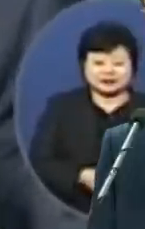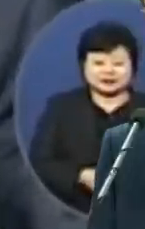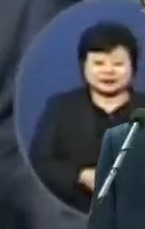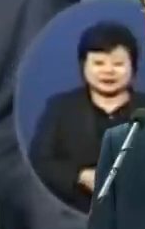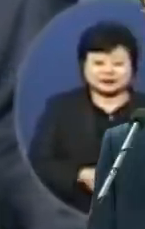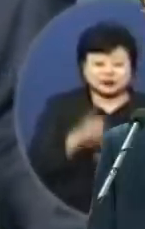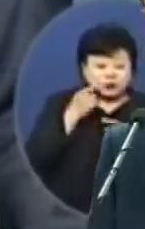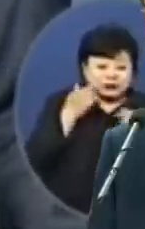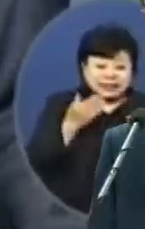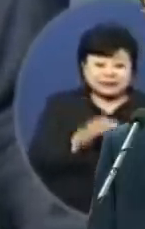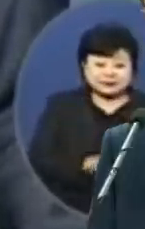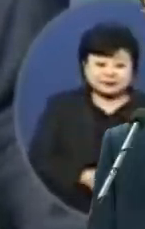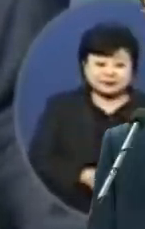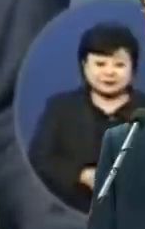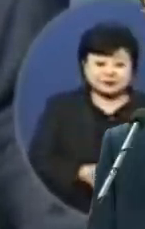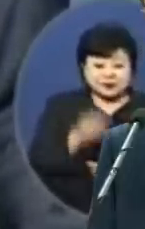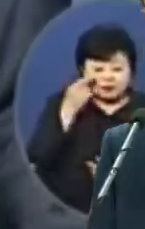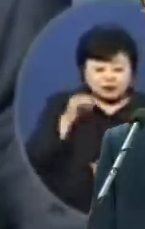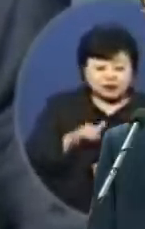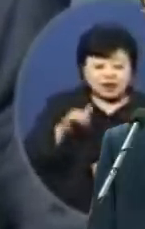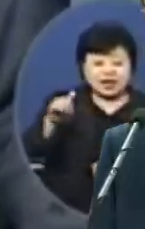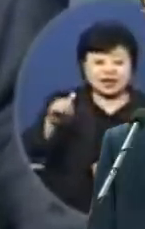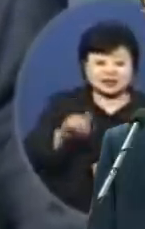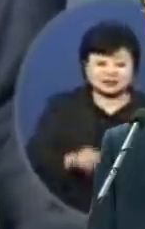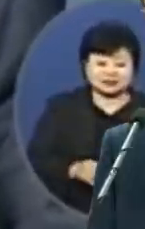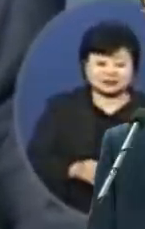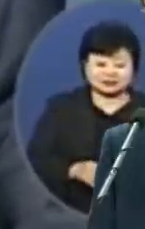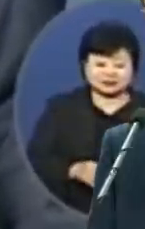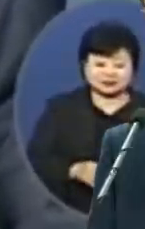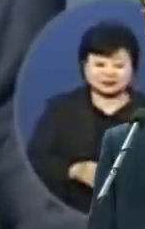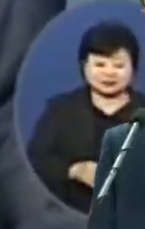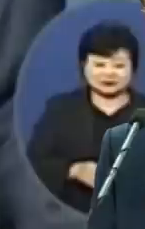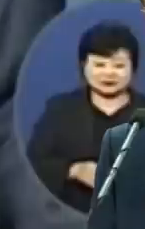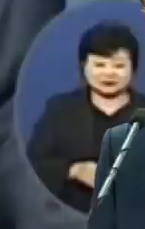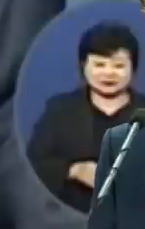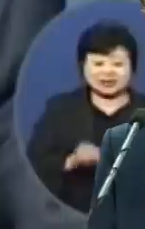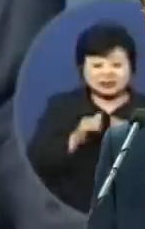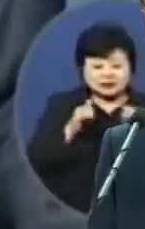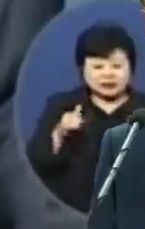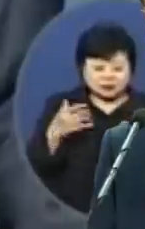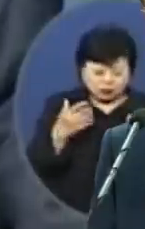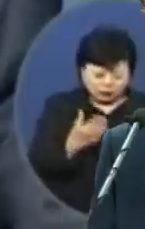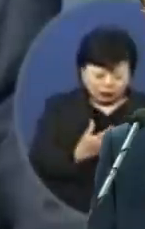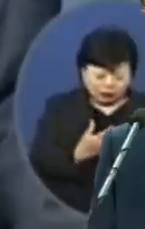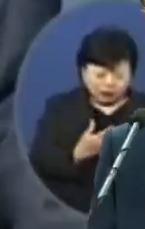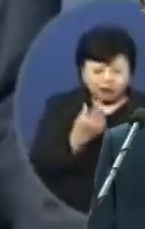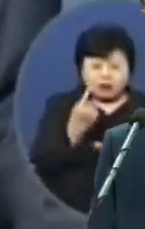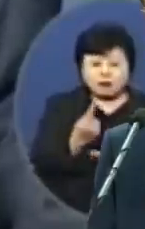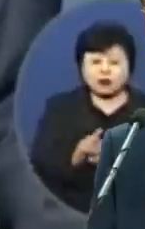제가 미국에 가서 부흥회를 할 때 사람들이 많이 모여오고